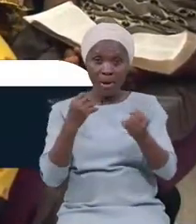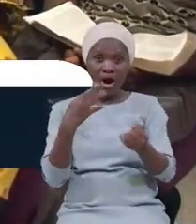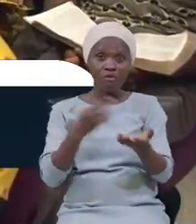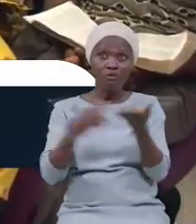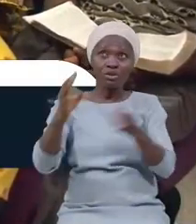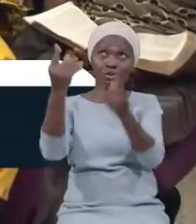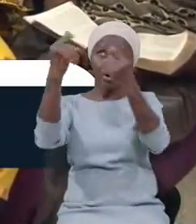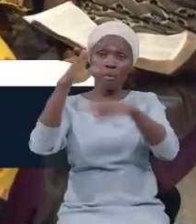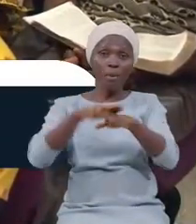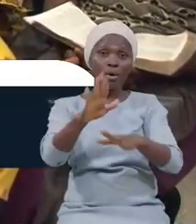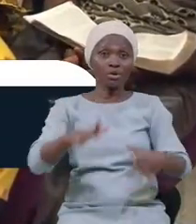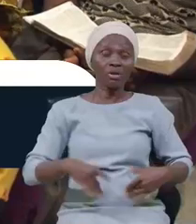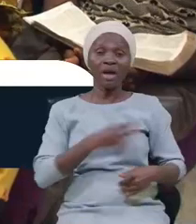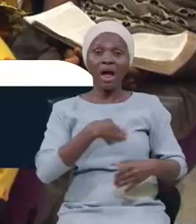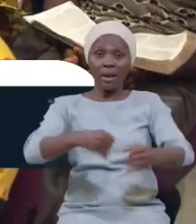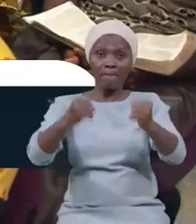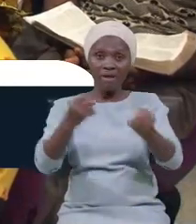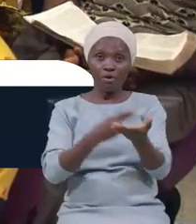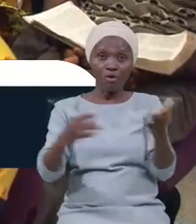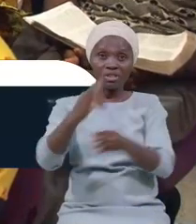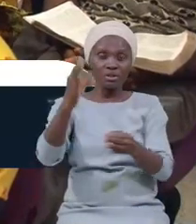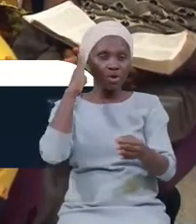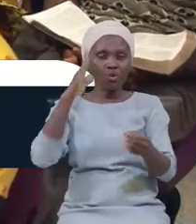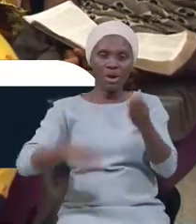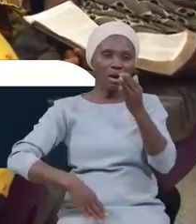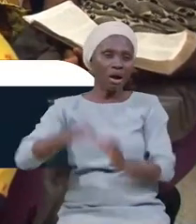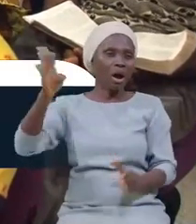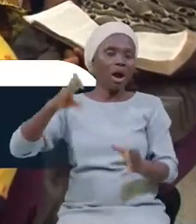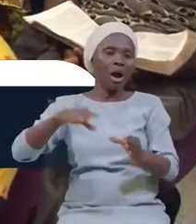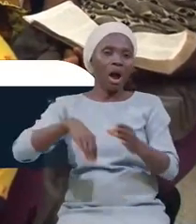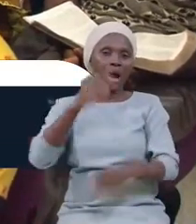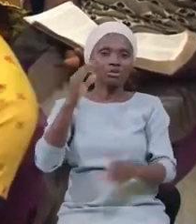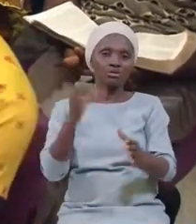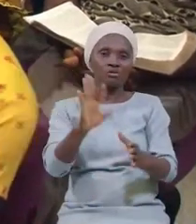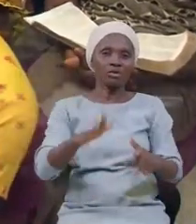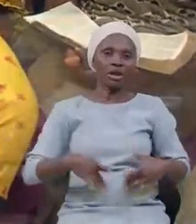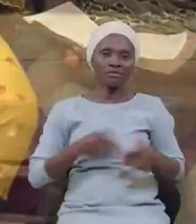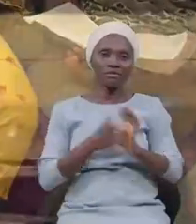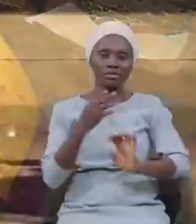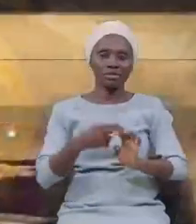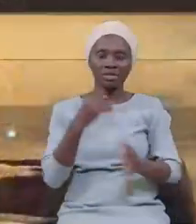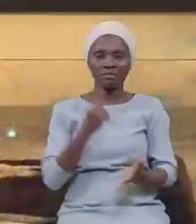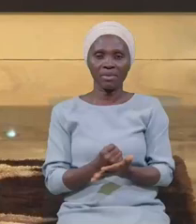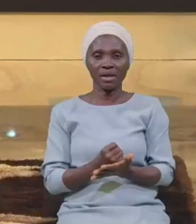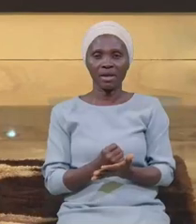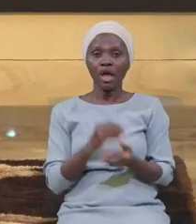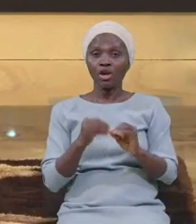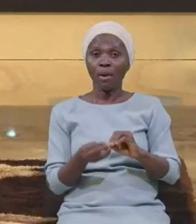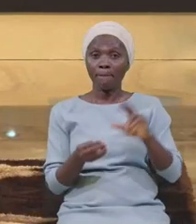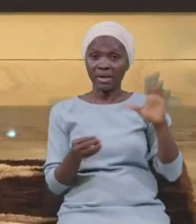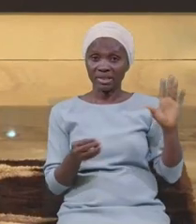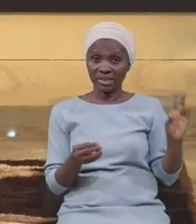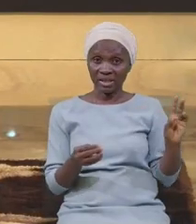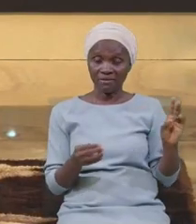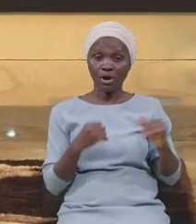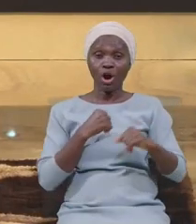dynamite de l'Esprit va les couler, les sauter, les détruire de votre vie au nom de Jésus. Numéro 7,